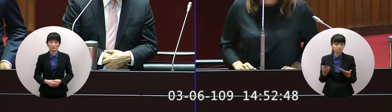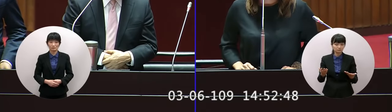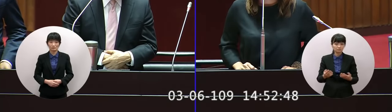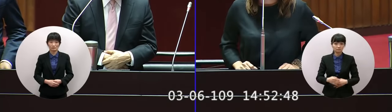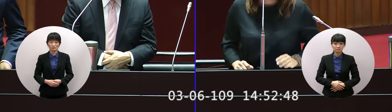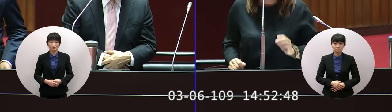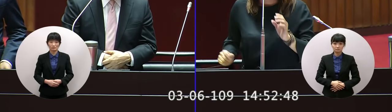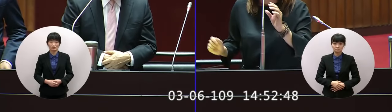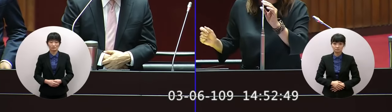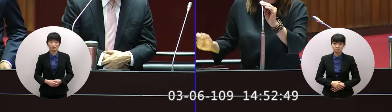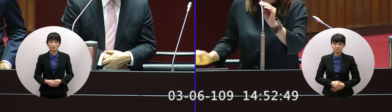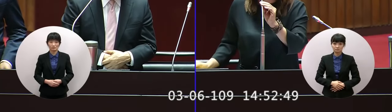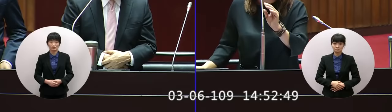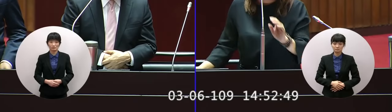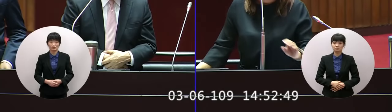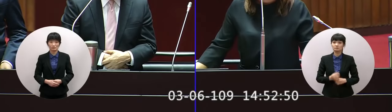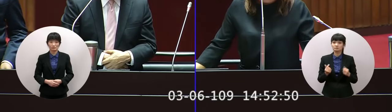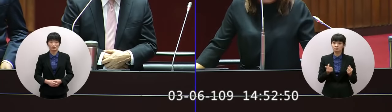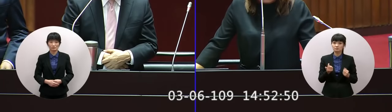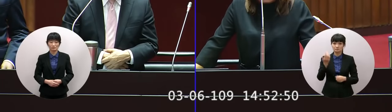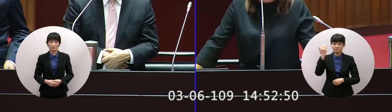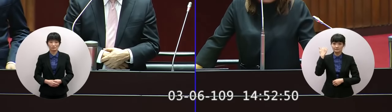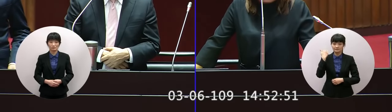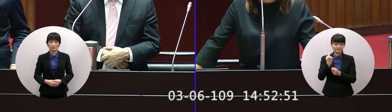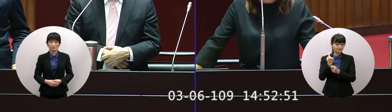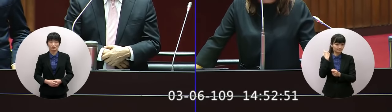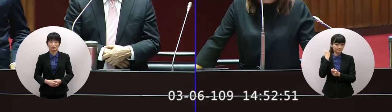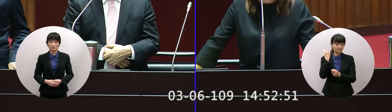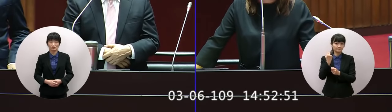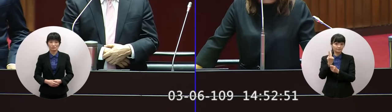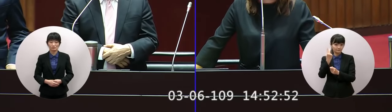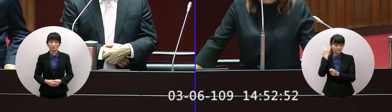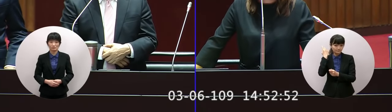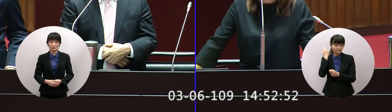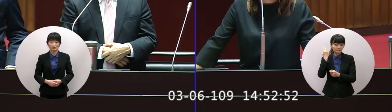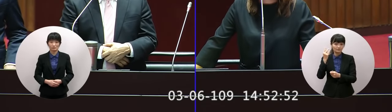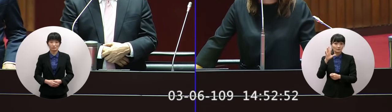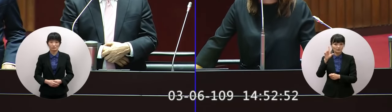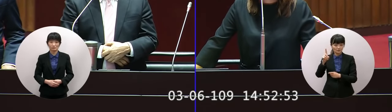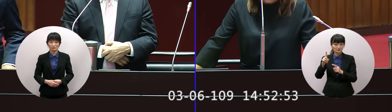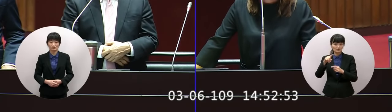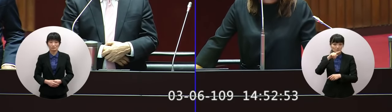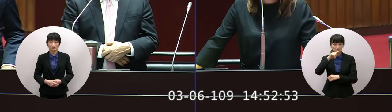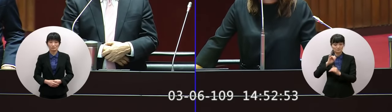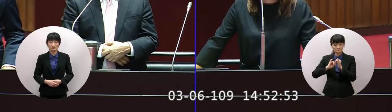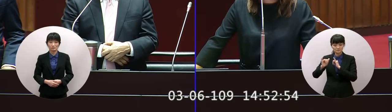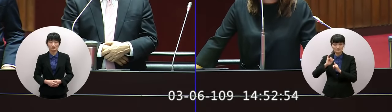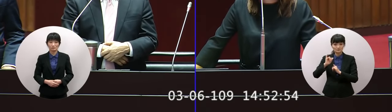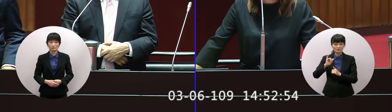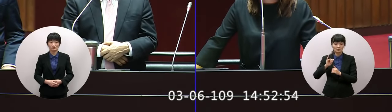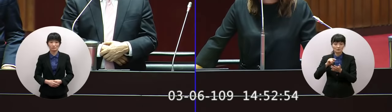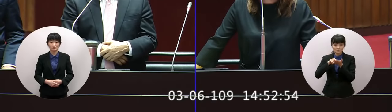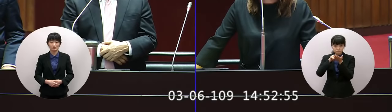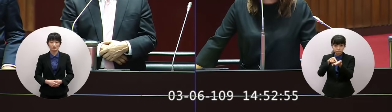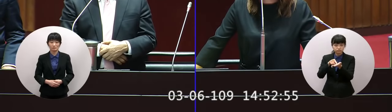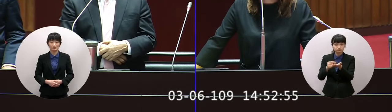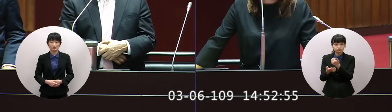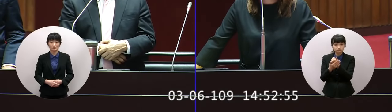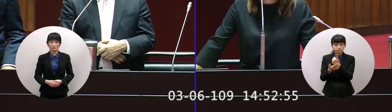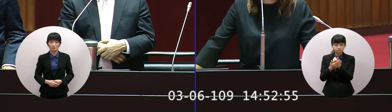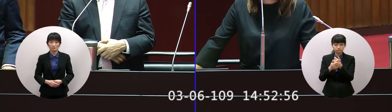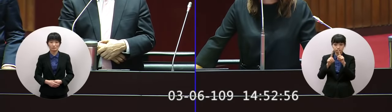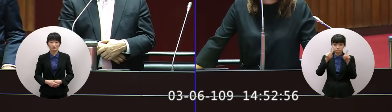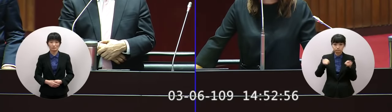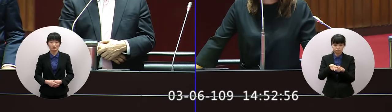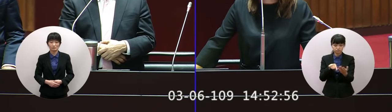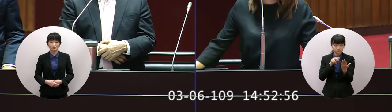简单举一个例啦，我们之前在去年前年接到一个陈情案件，里面有四户，他